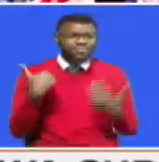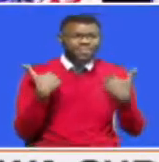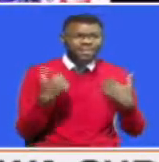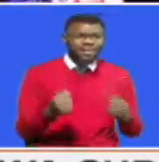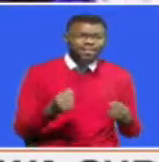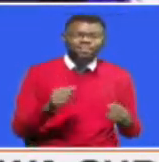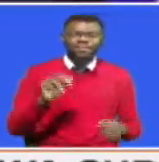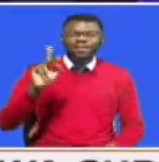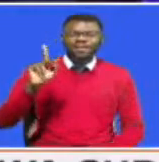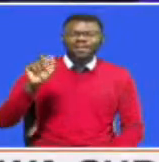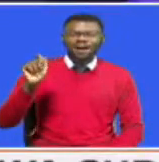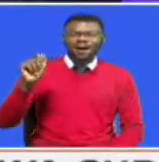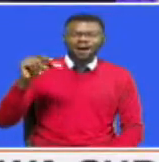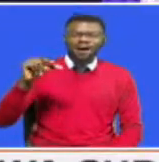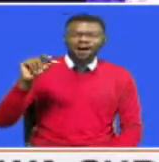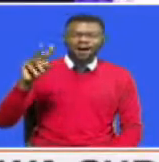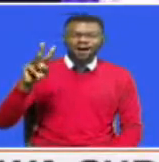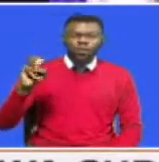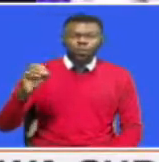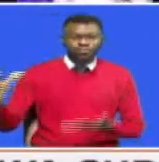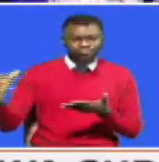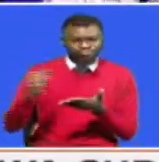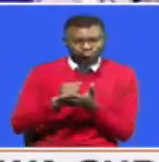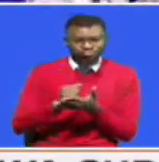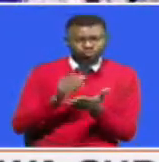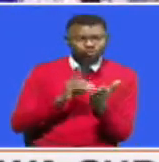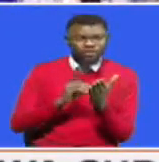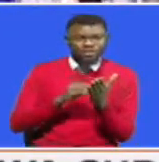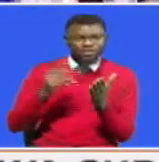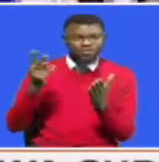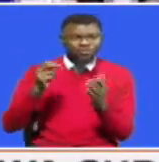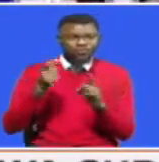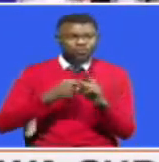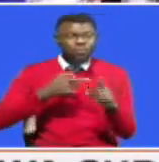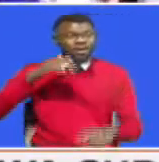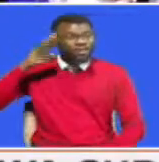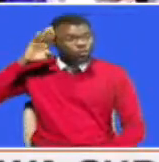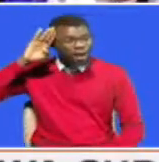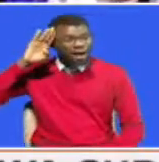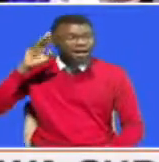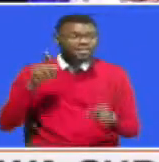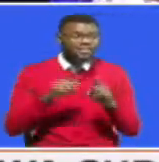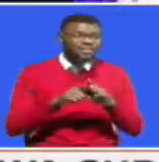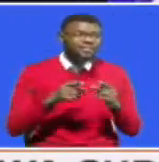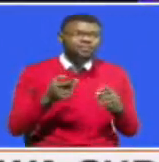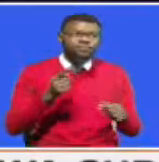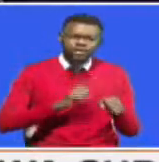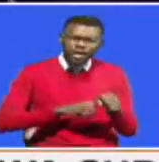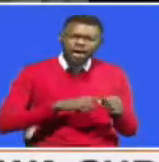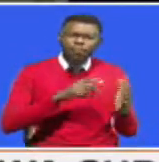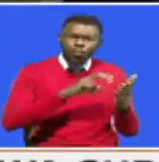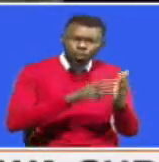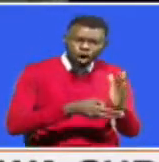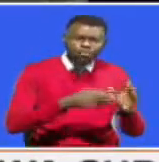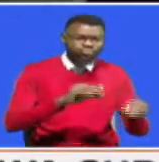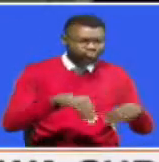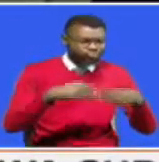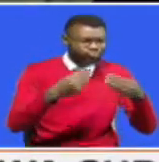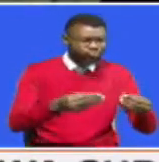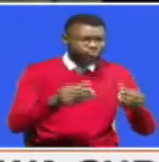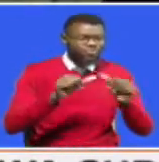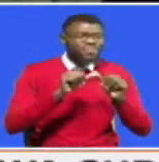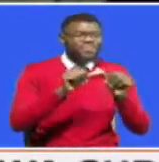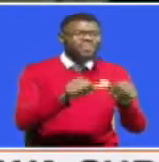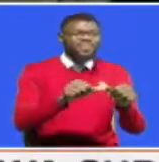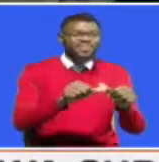Mutahi Kagwe aliwaajiri madaktari 20 zaidi kutoka Cuba na kuongeza muda wa kuhudumu wa madaktari